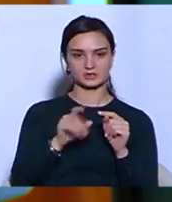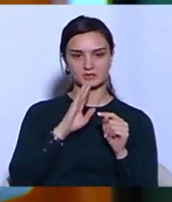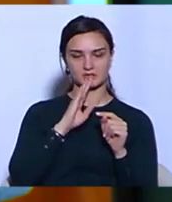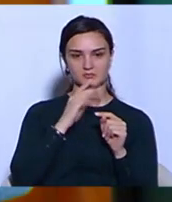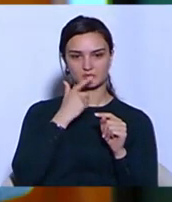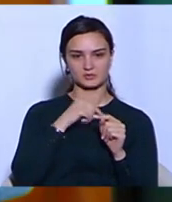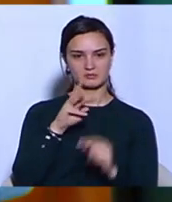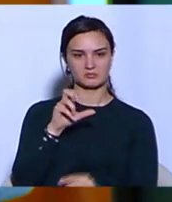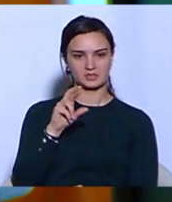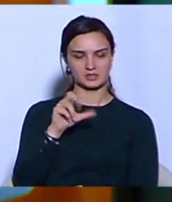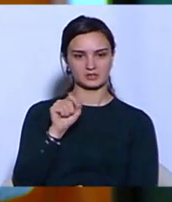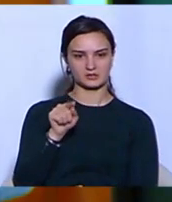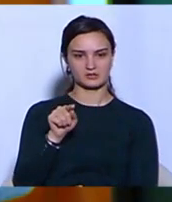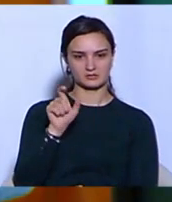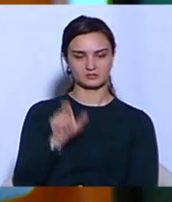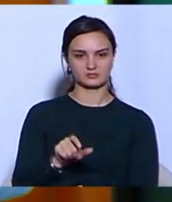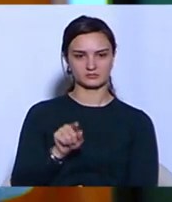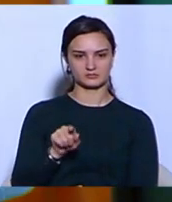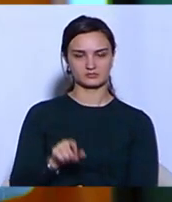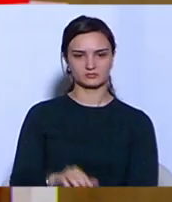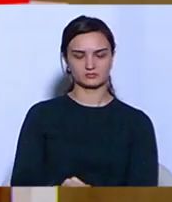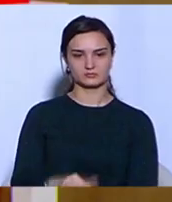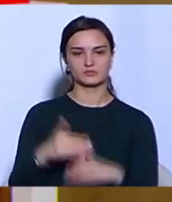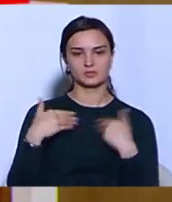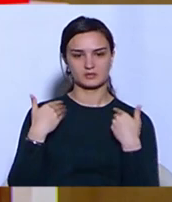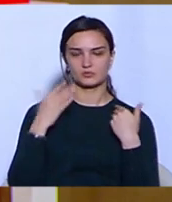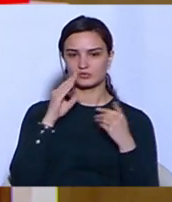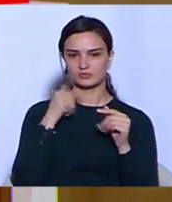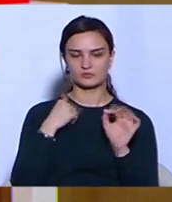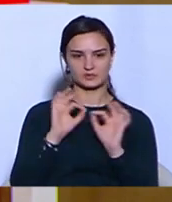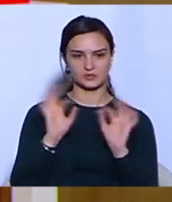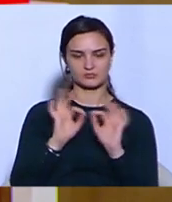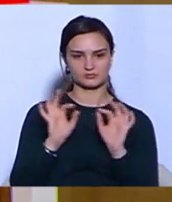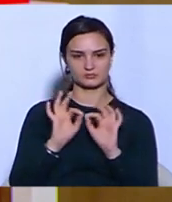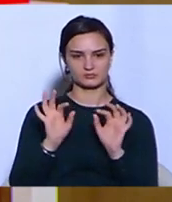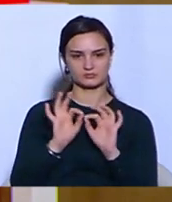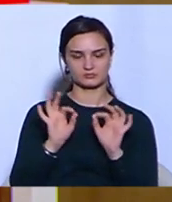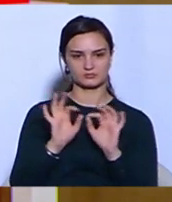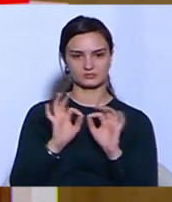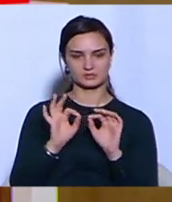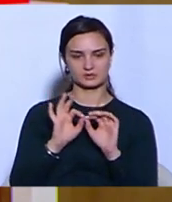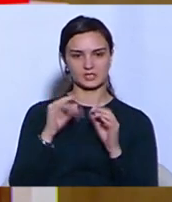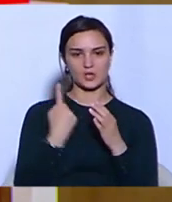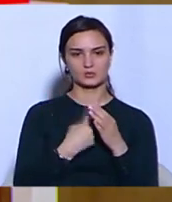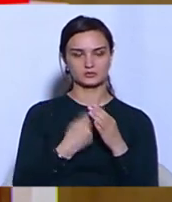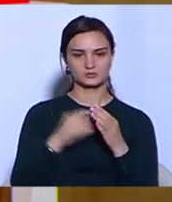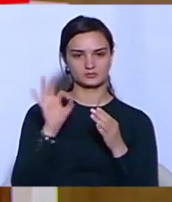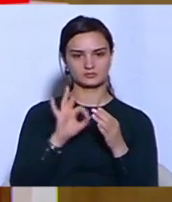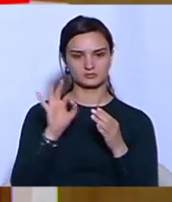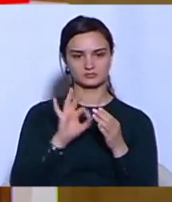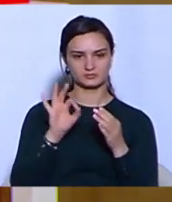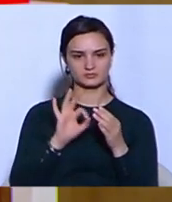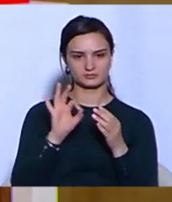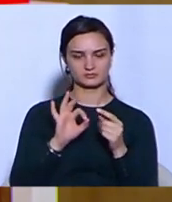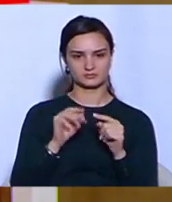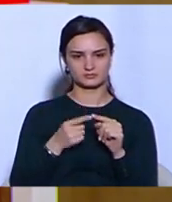მედე აზიარაქაშვილი. დღამშვიდობისა მედე. მოგესალმებით. როდესაც ჩვენ საუბრობთ აუტისტური სპექტრის აშლილობაზე